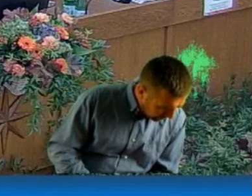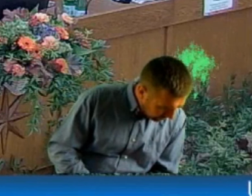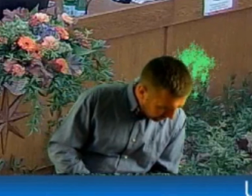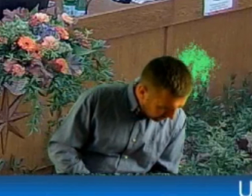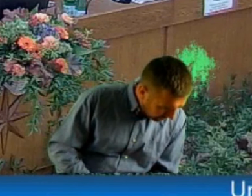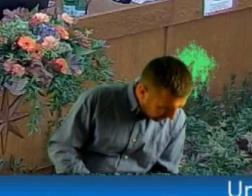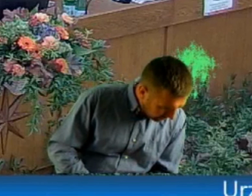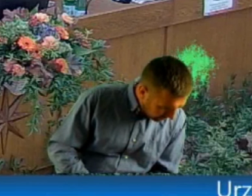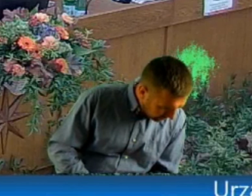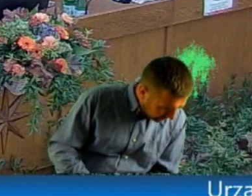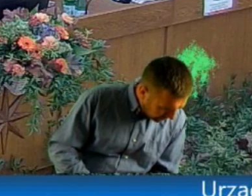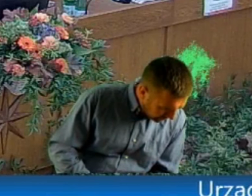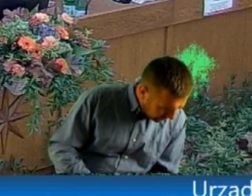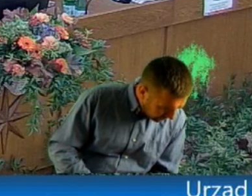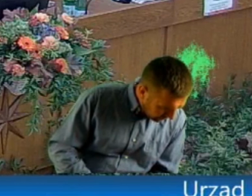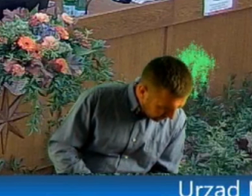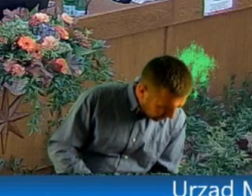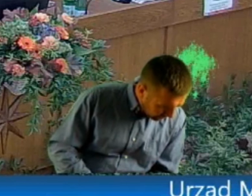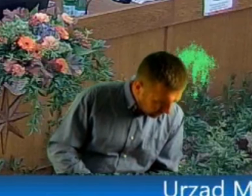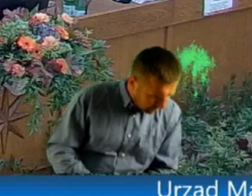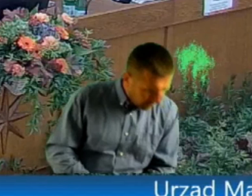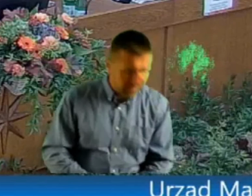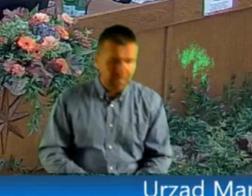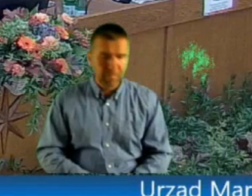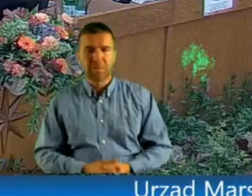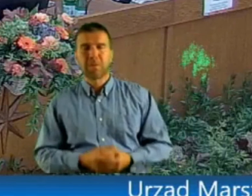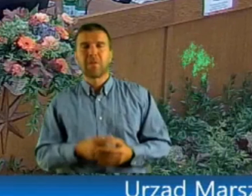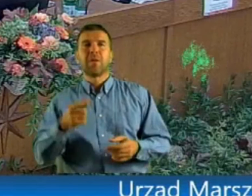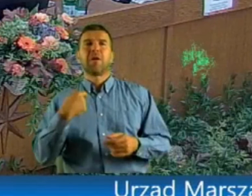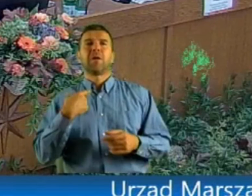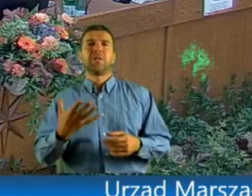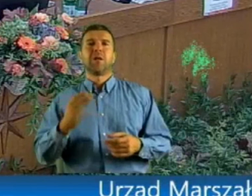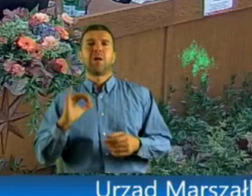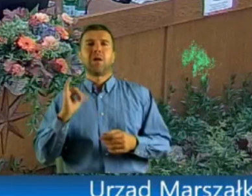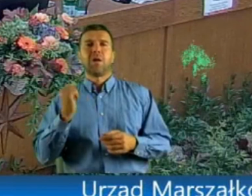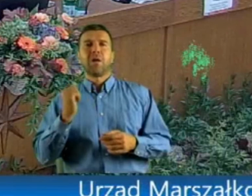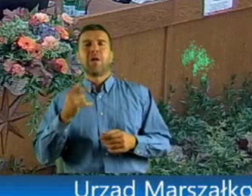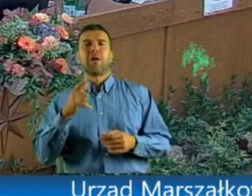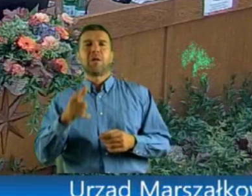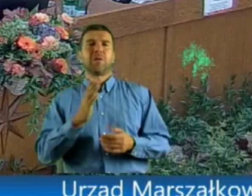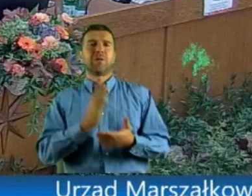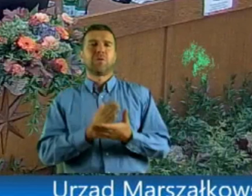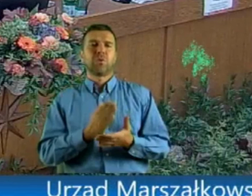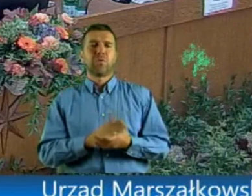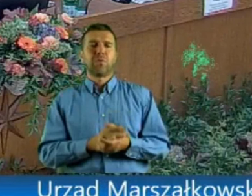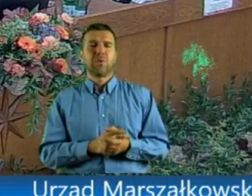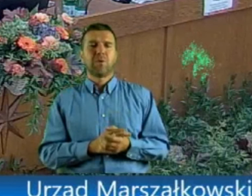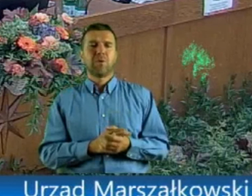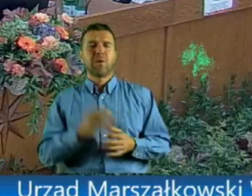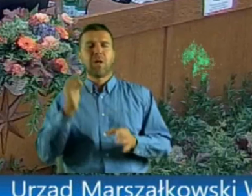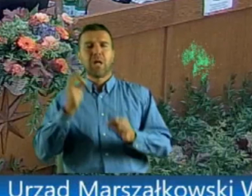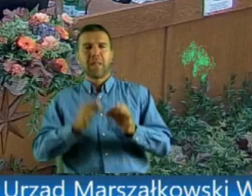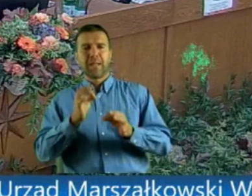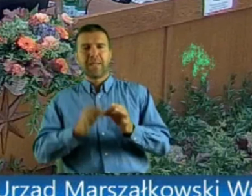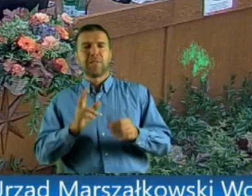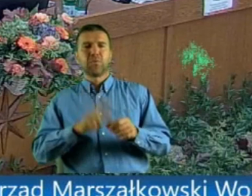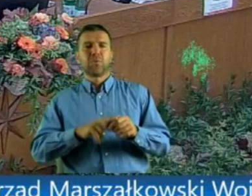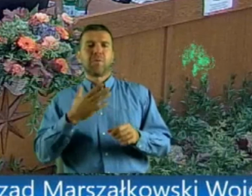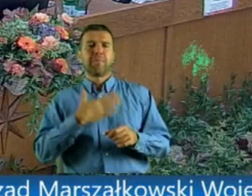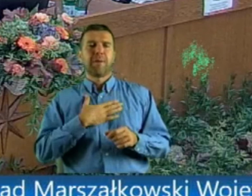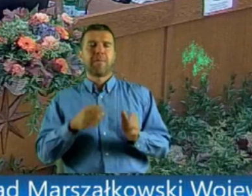Ja uważam, że chciałbym, żeby to tak naprawdę był wstęp tylko do pewnej analizy, którą mam ambicje dla